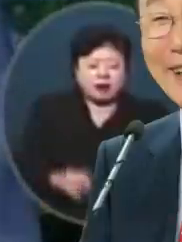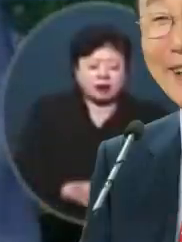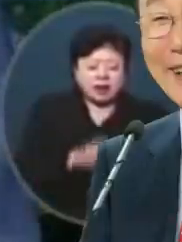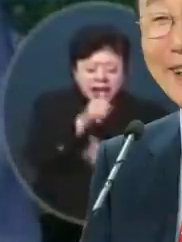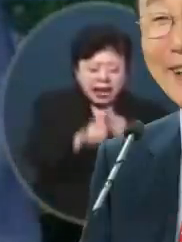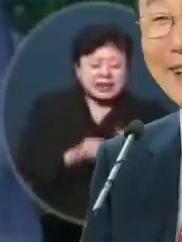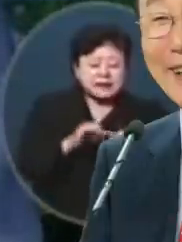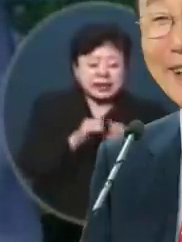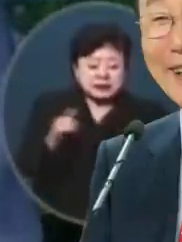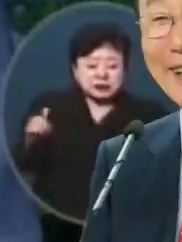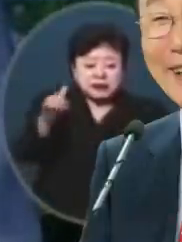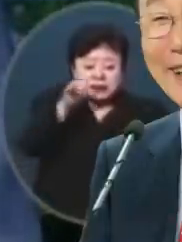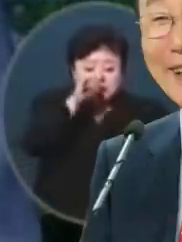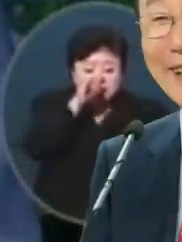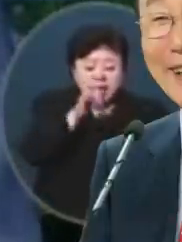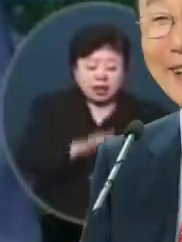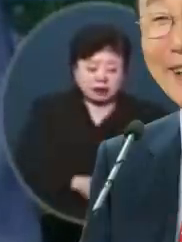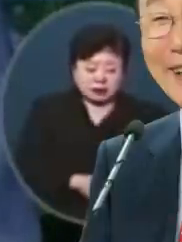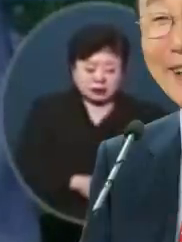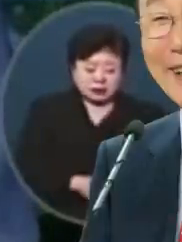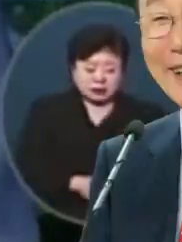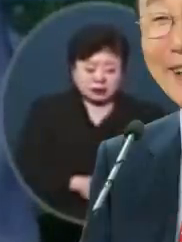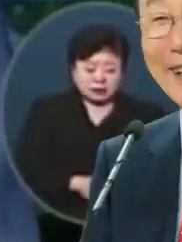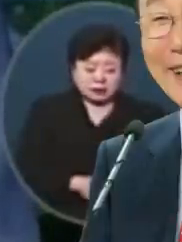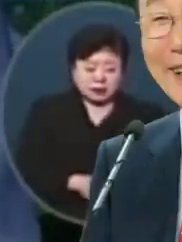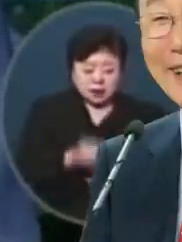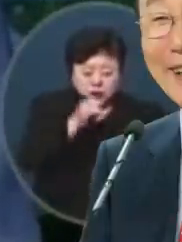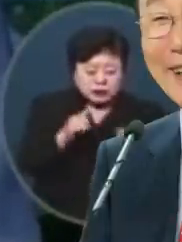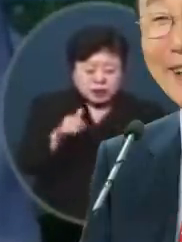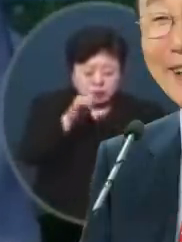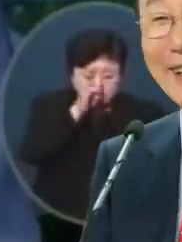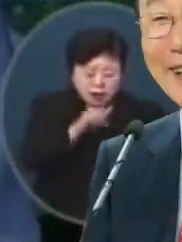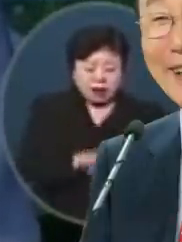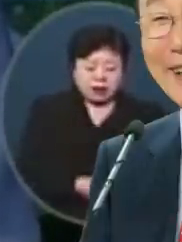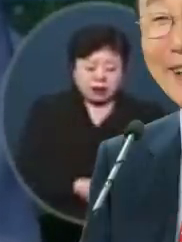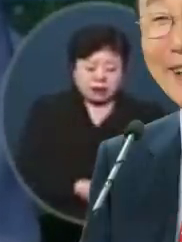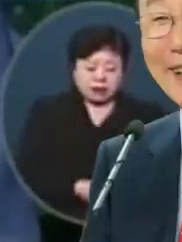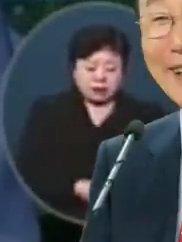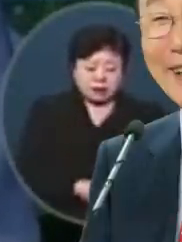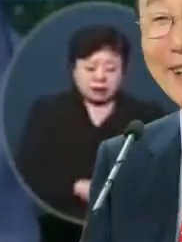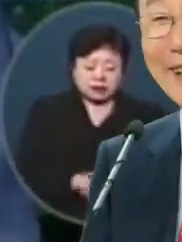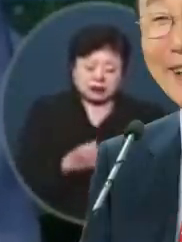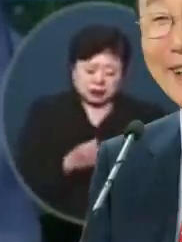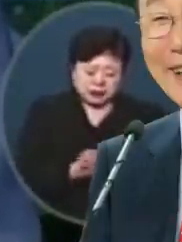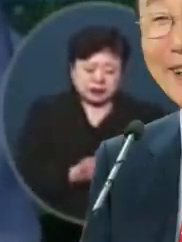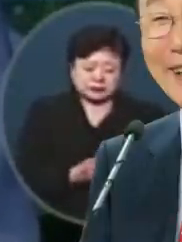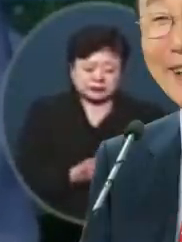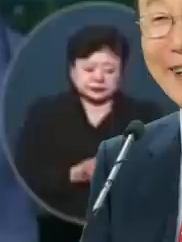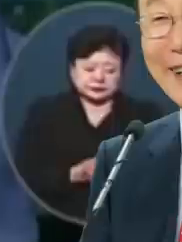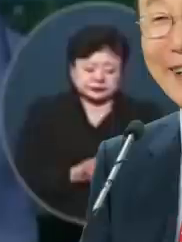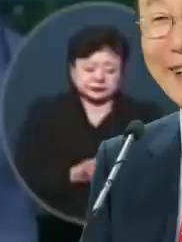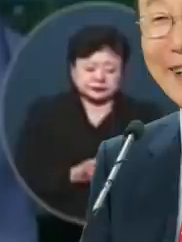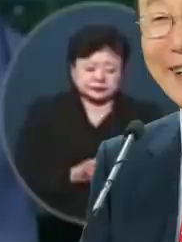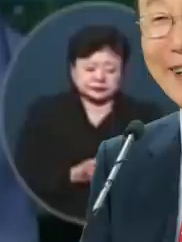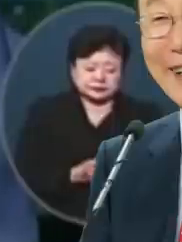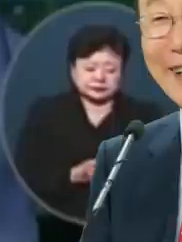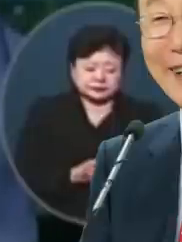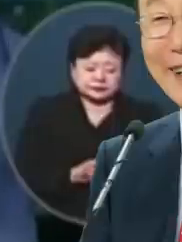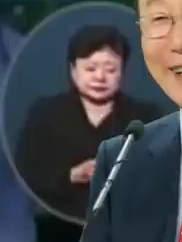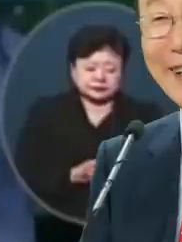하나님을 믿고 따르고 너를 좋아하는 사람도 있다. 그러므로